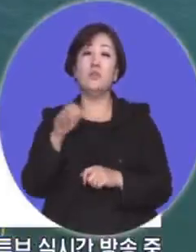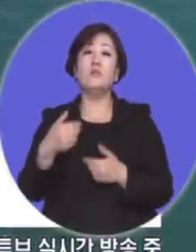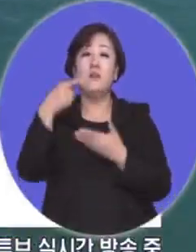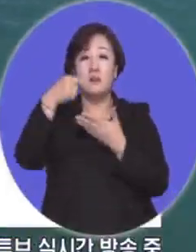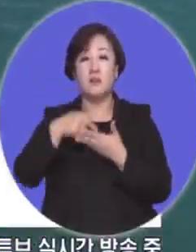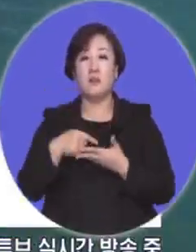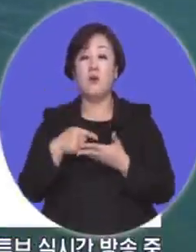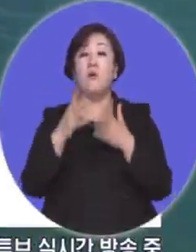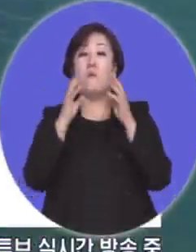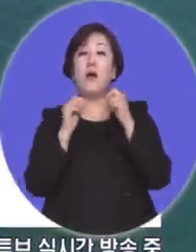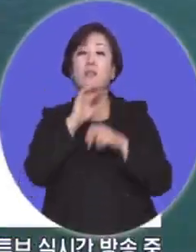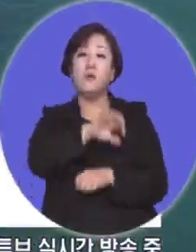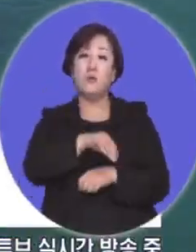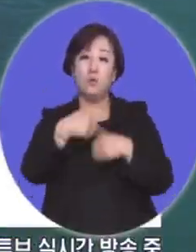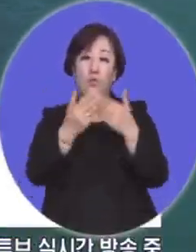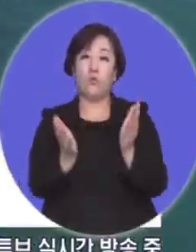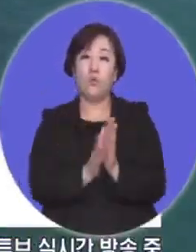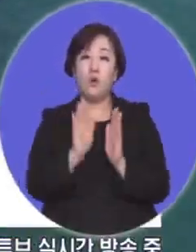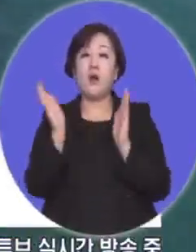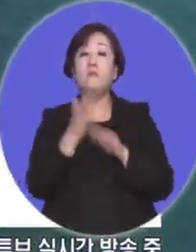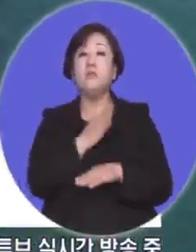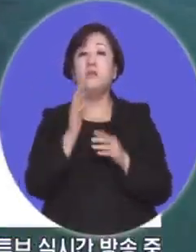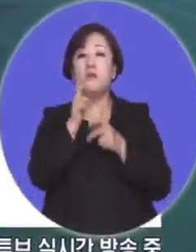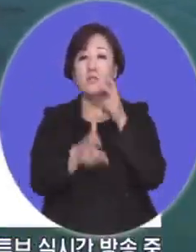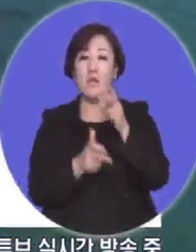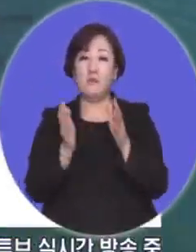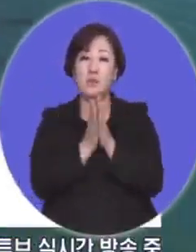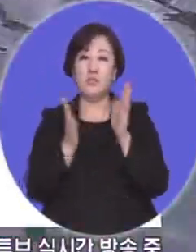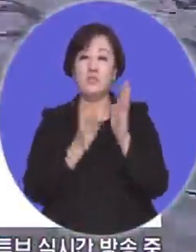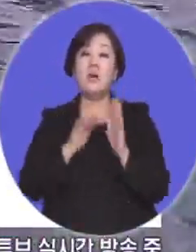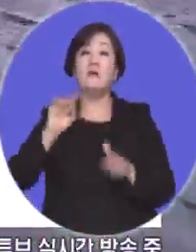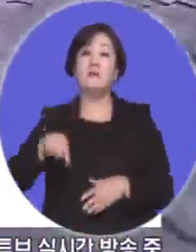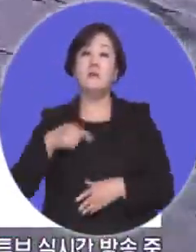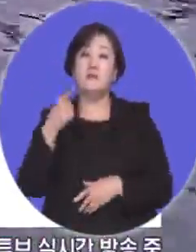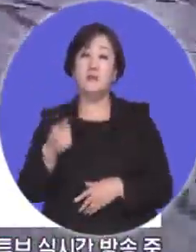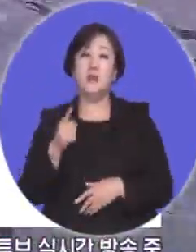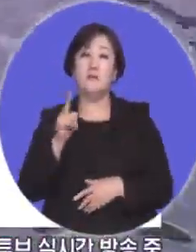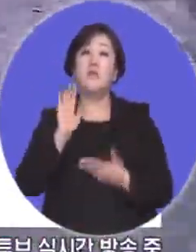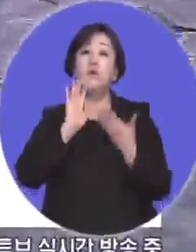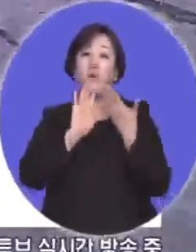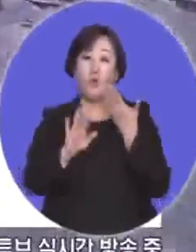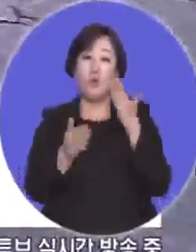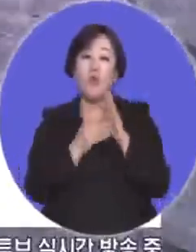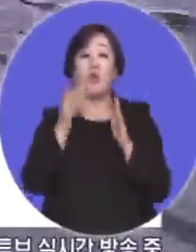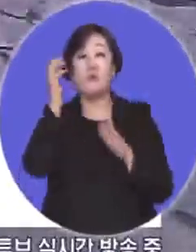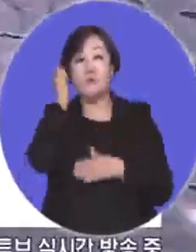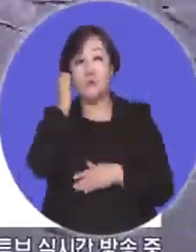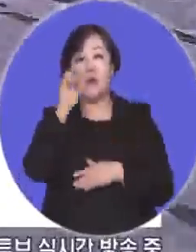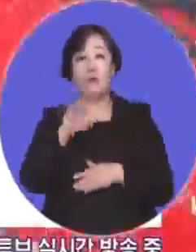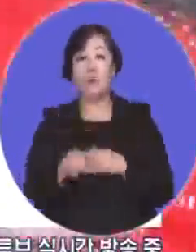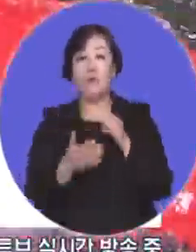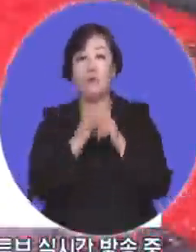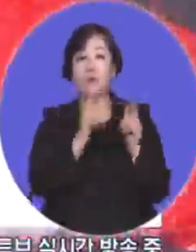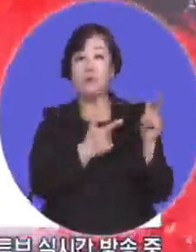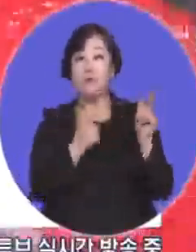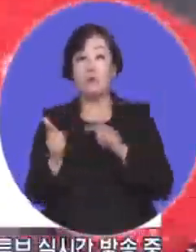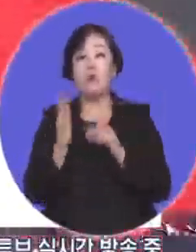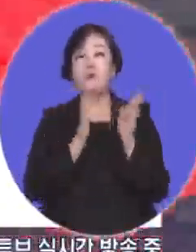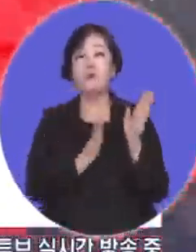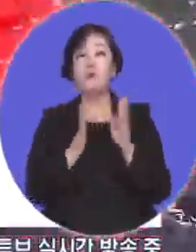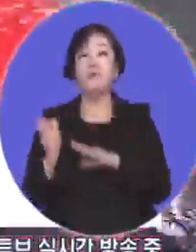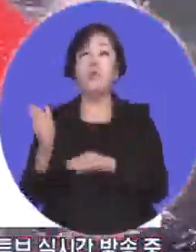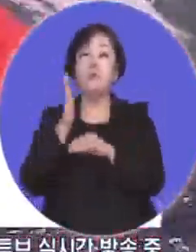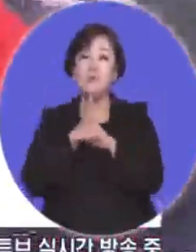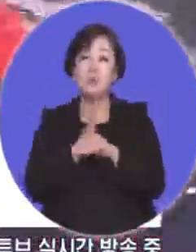수 있는 공간 그것부터 사업을 우선하고 그다음에 뒤에 어떤 숙박시설 이렇게 준비를 하고